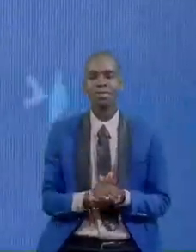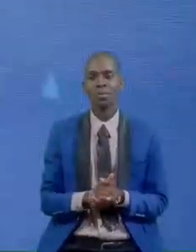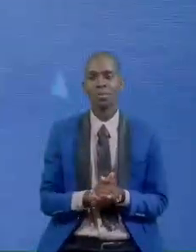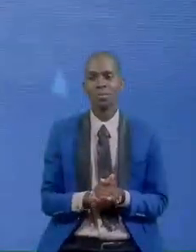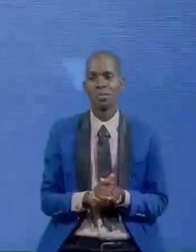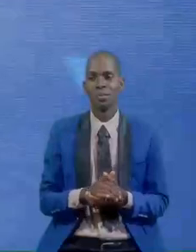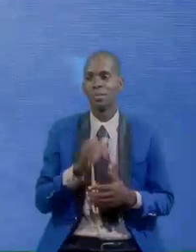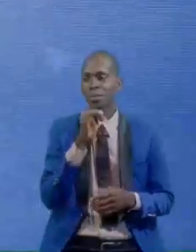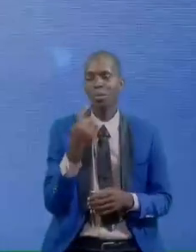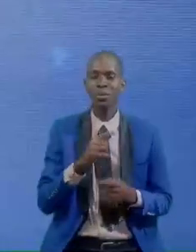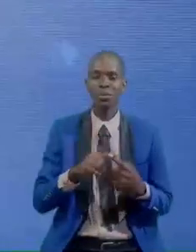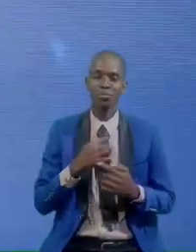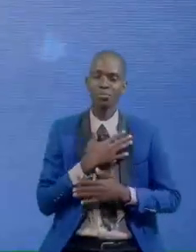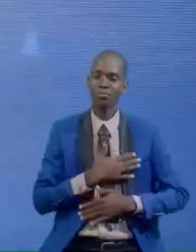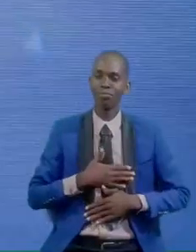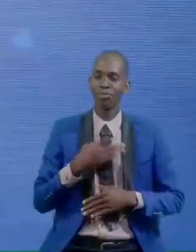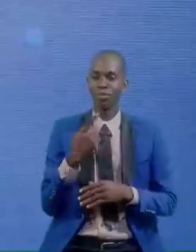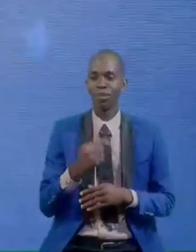pas seulement pour jouir du message